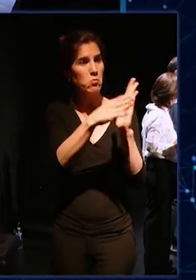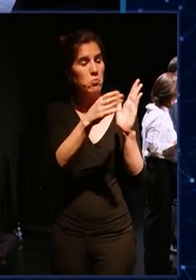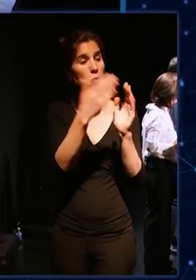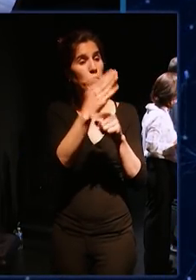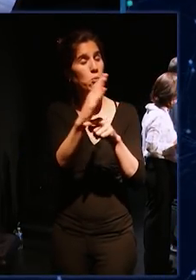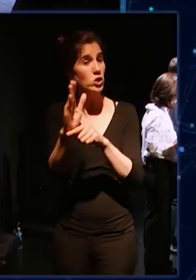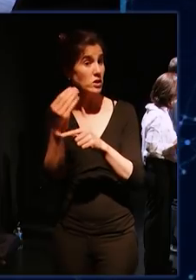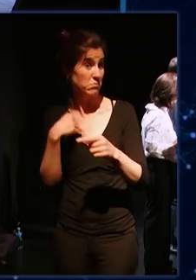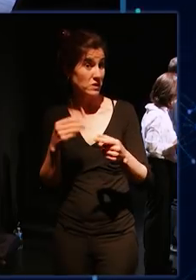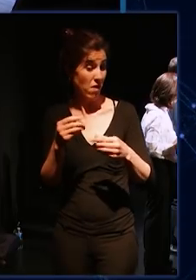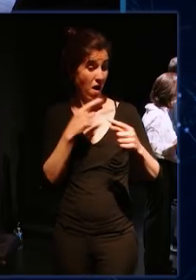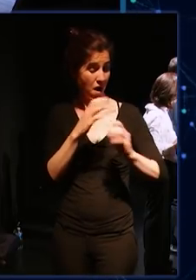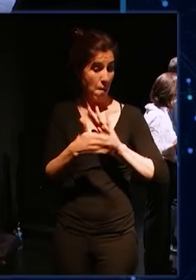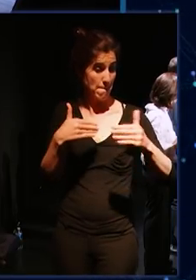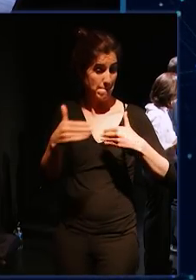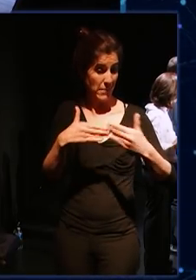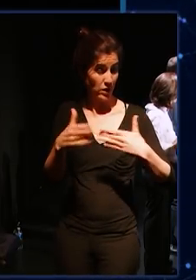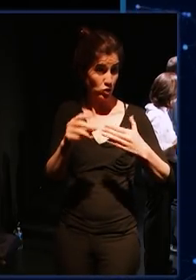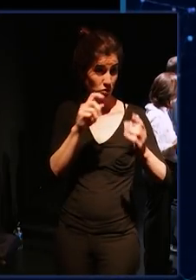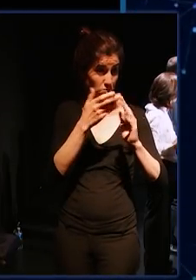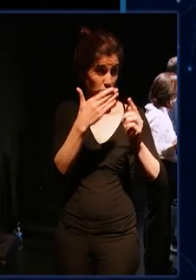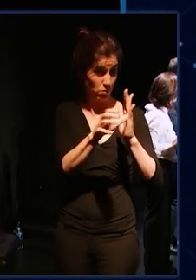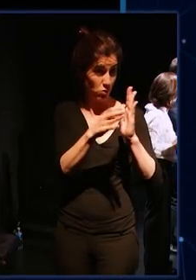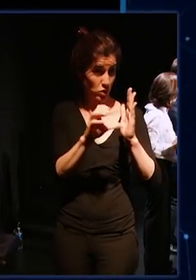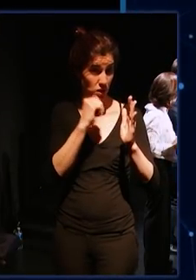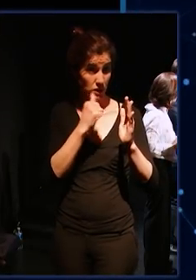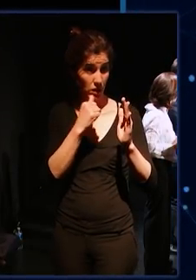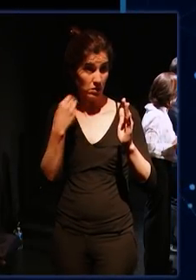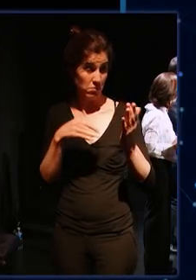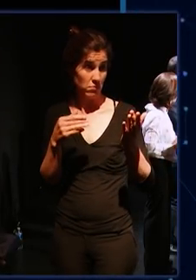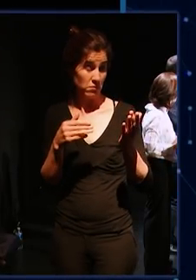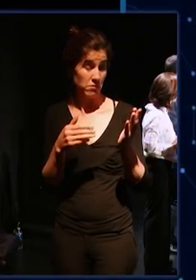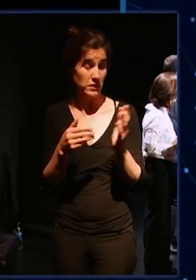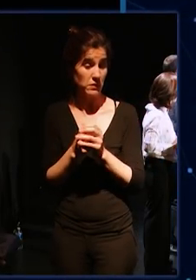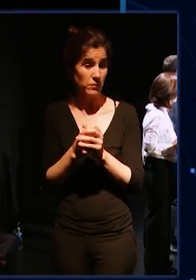aquesta comissió de cultura. També parlant d'un altre aspecte que comentava...